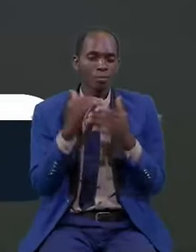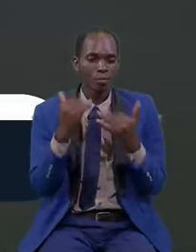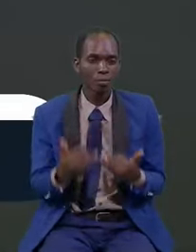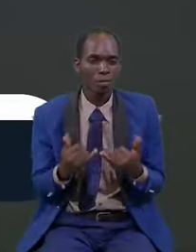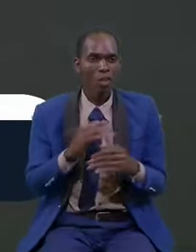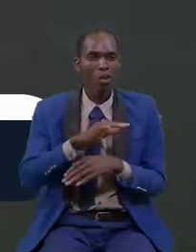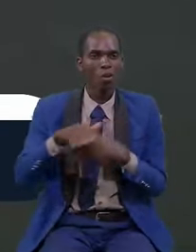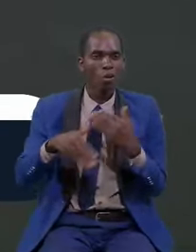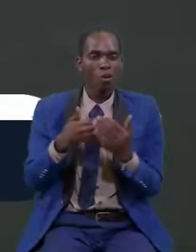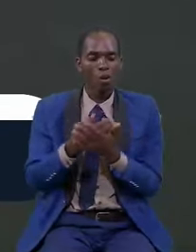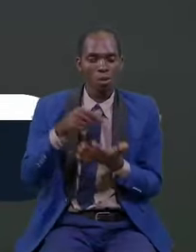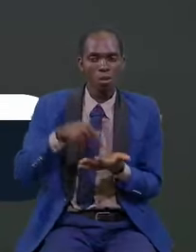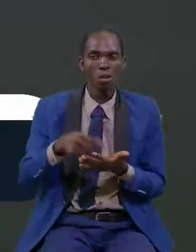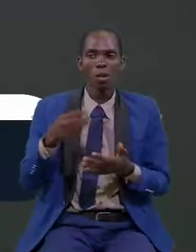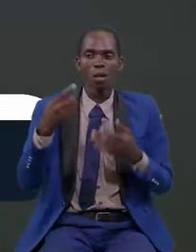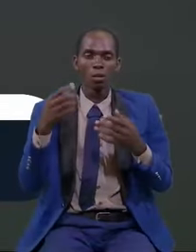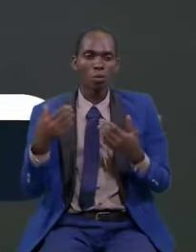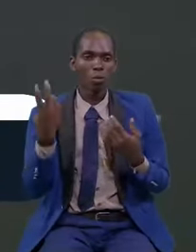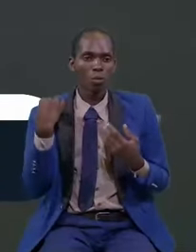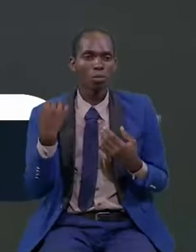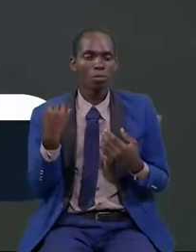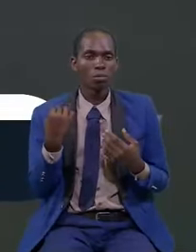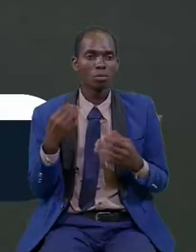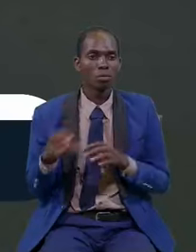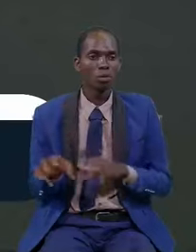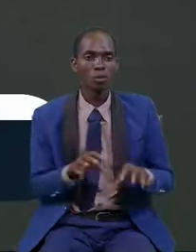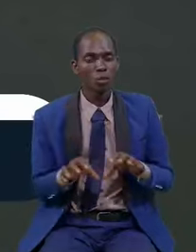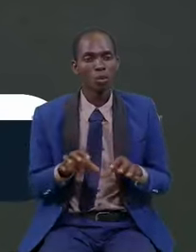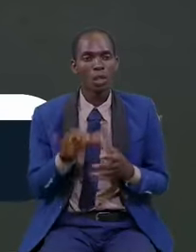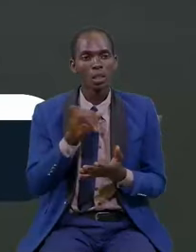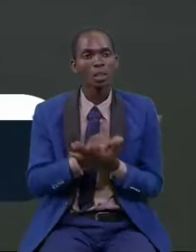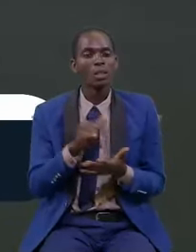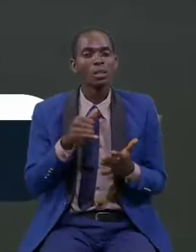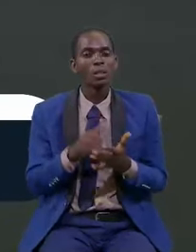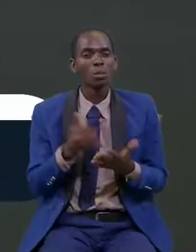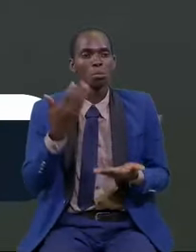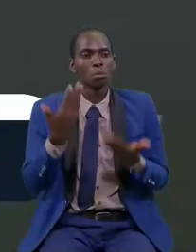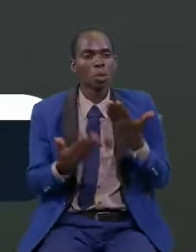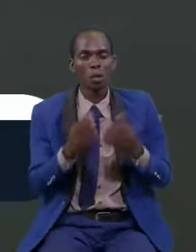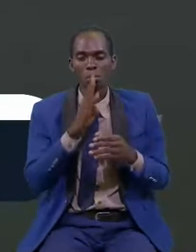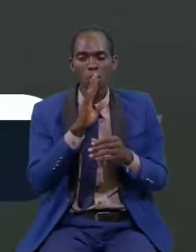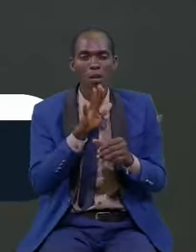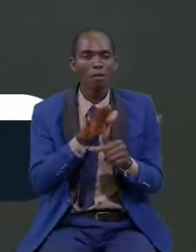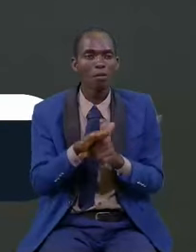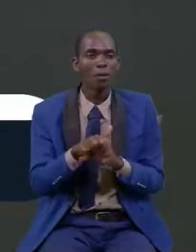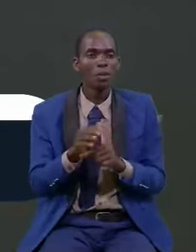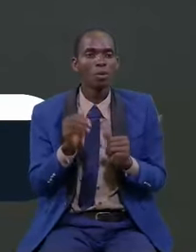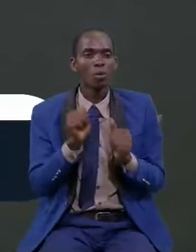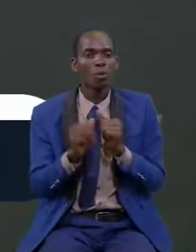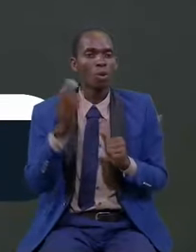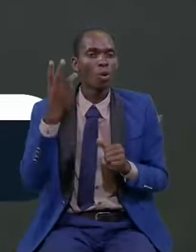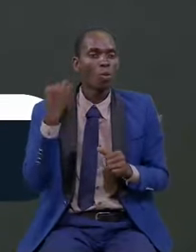Tout cela arriva afin que s'accomplisse ce que le Seigneur